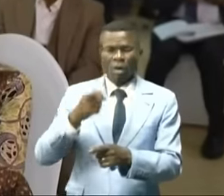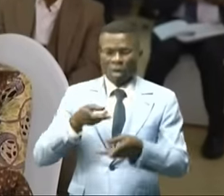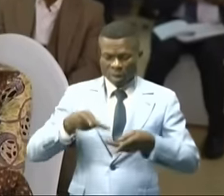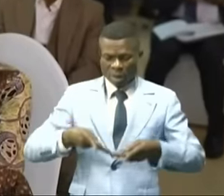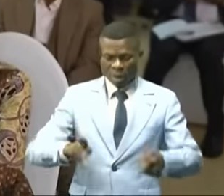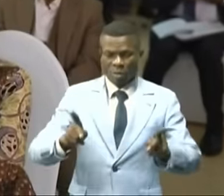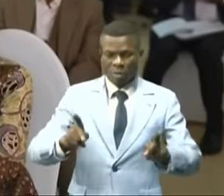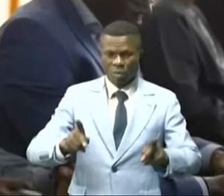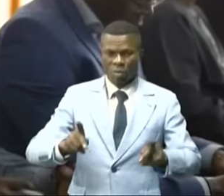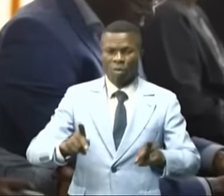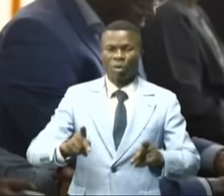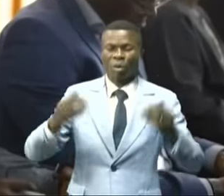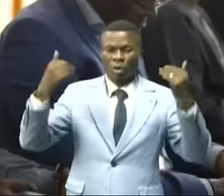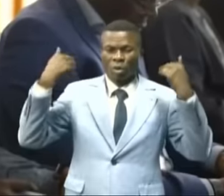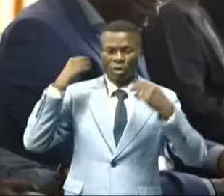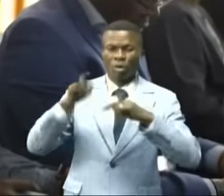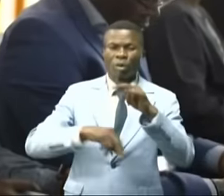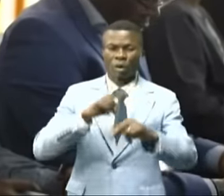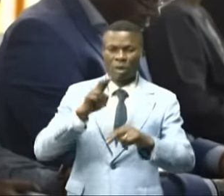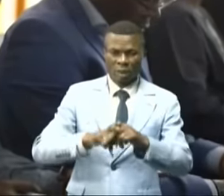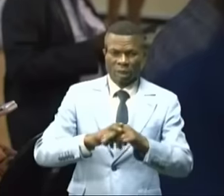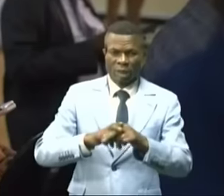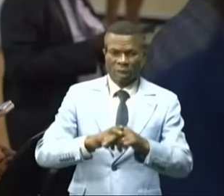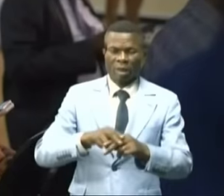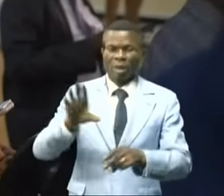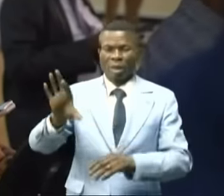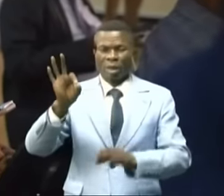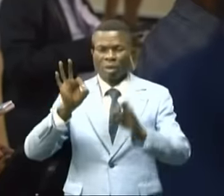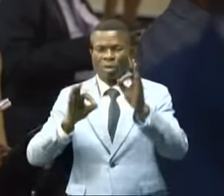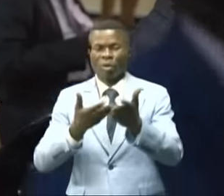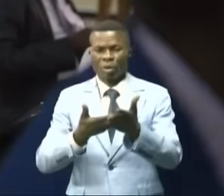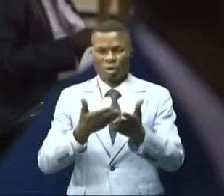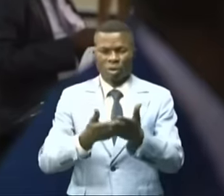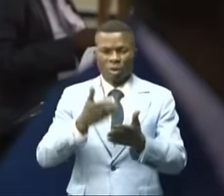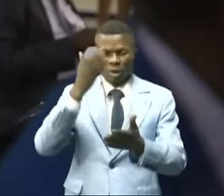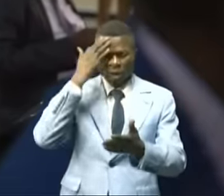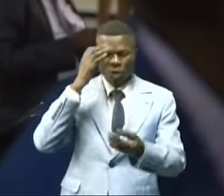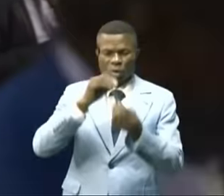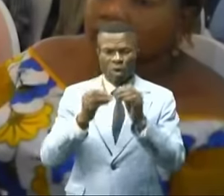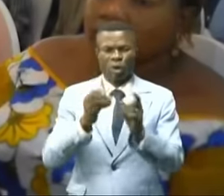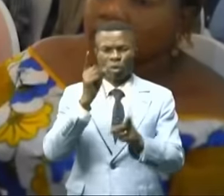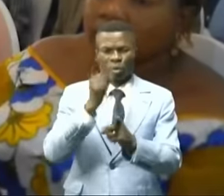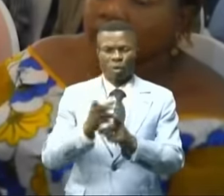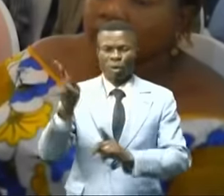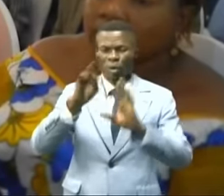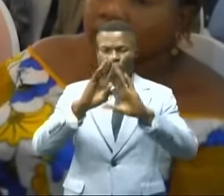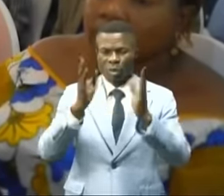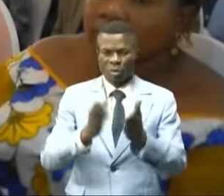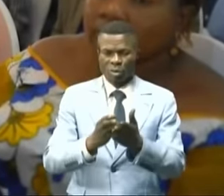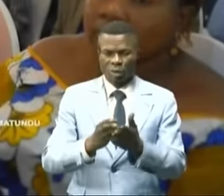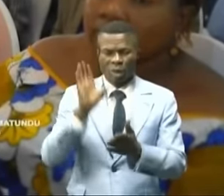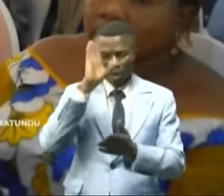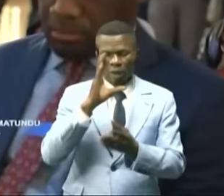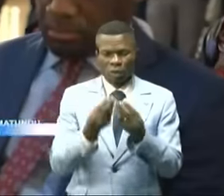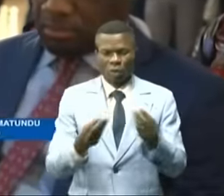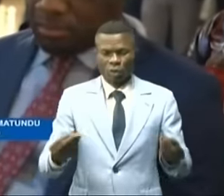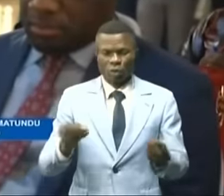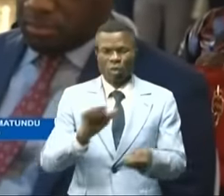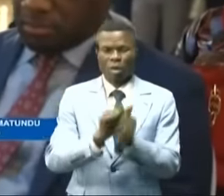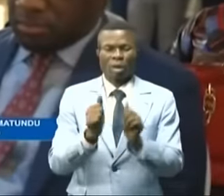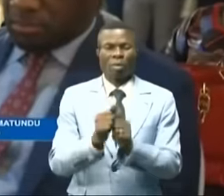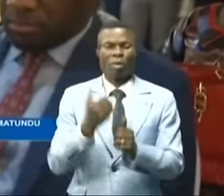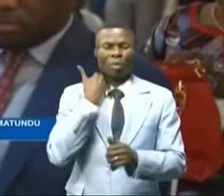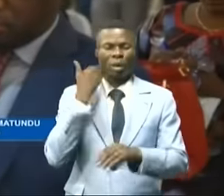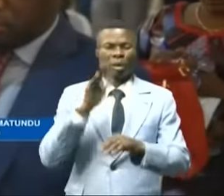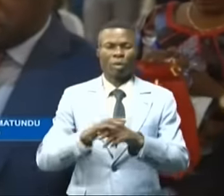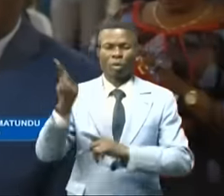aux autorités nationales, provinciales et locales de planifier des interventions appropriées pour améliorer la